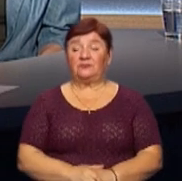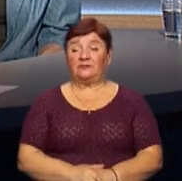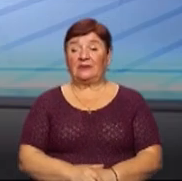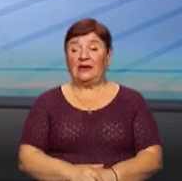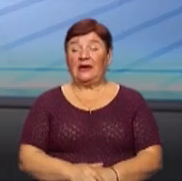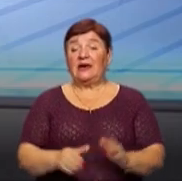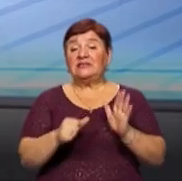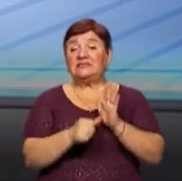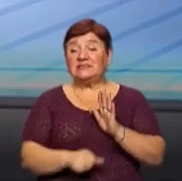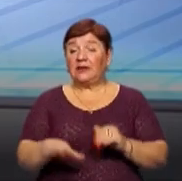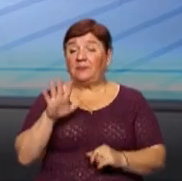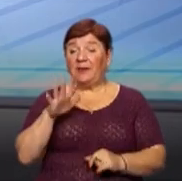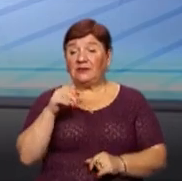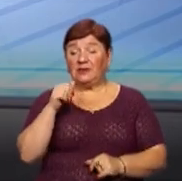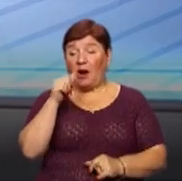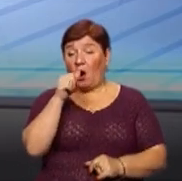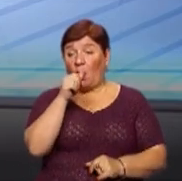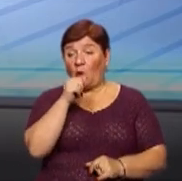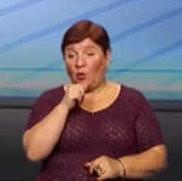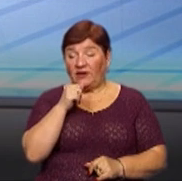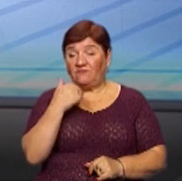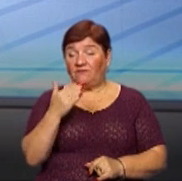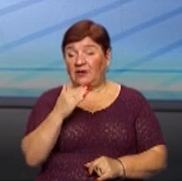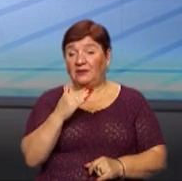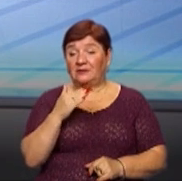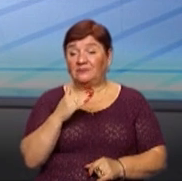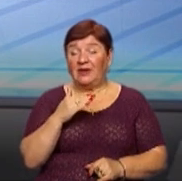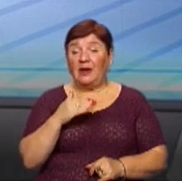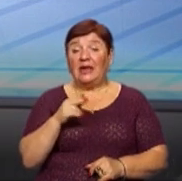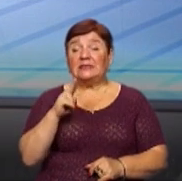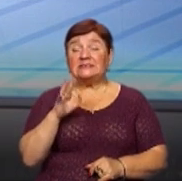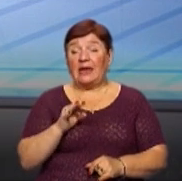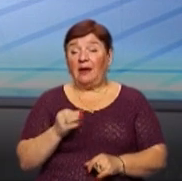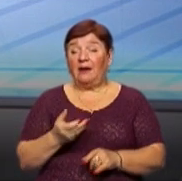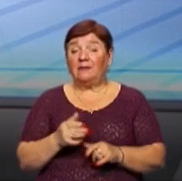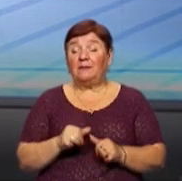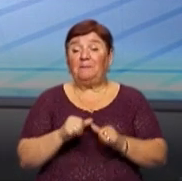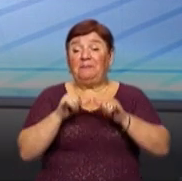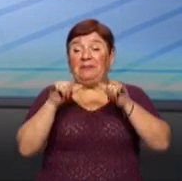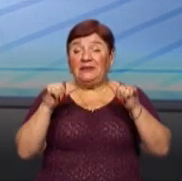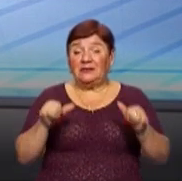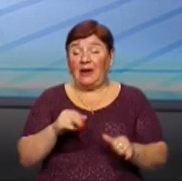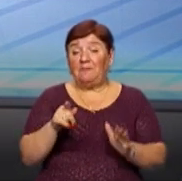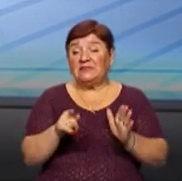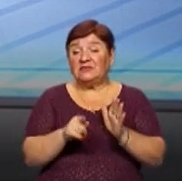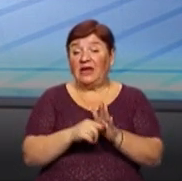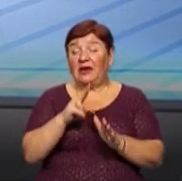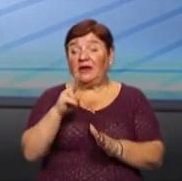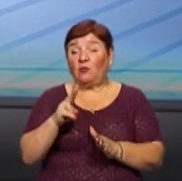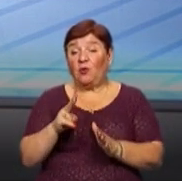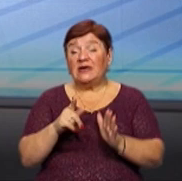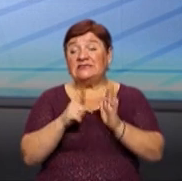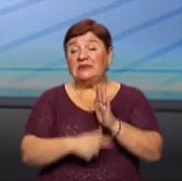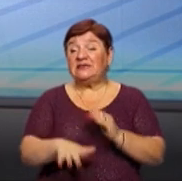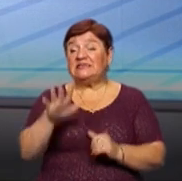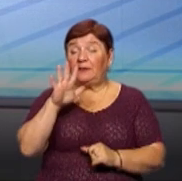Ну, 65 років, я не знаю, де ви могли почитати, тому що питання все підняття оцих доплат 400 гривень – це пенсіонер, який виповниться